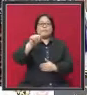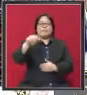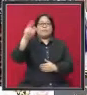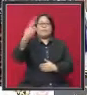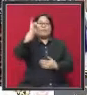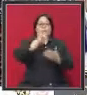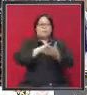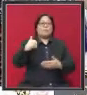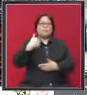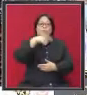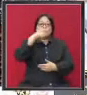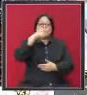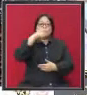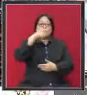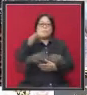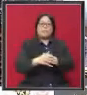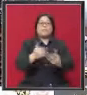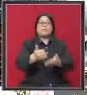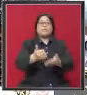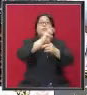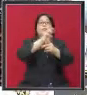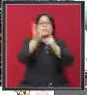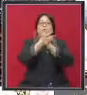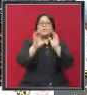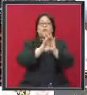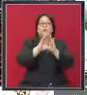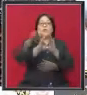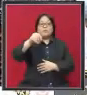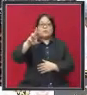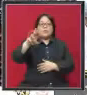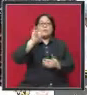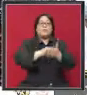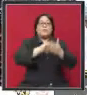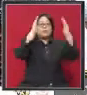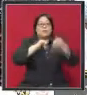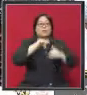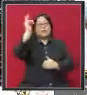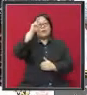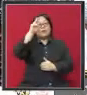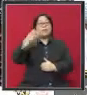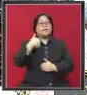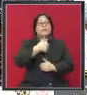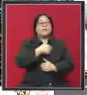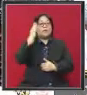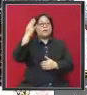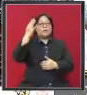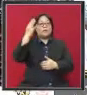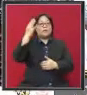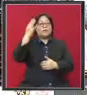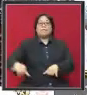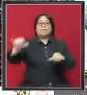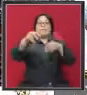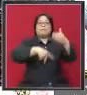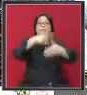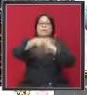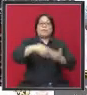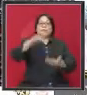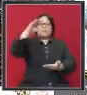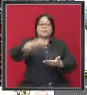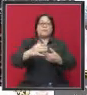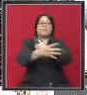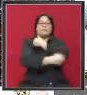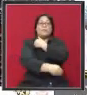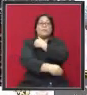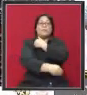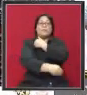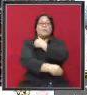itulah yang kita perlu buat. Bentuk bantuan kebajikan serta BPR adalah diharapkan kerajaan kita ini akan dapat menyelaras program pembasmian